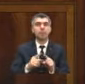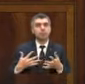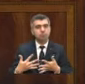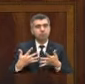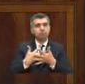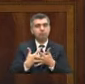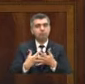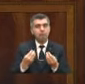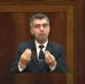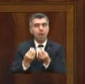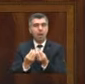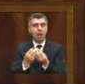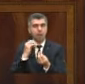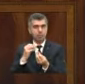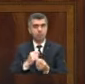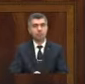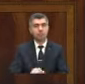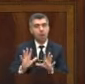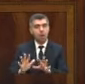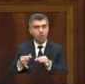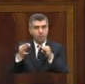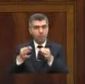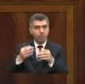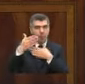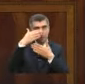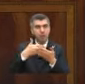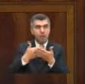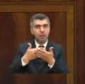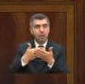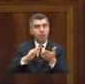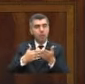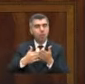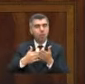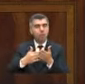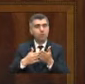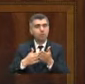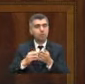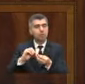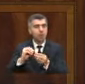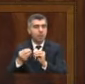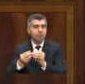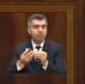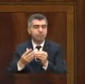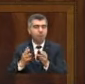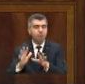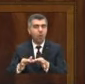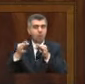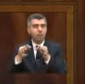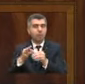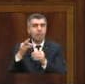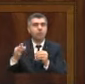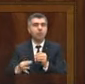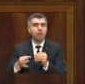الجوار، وسيستخلص المغرب من هذا العمل الاستنتاجات المناسبة.